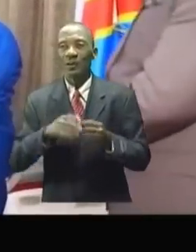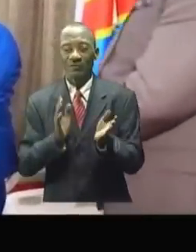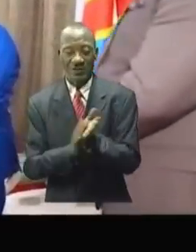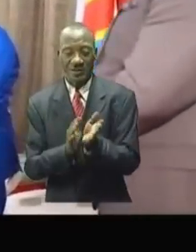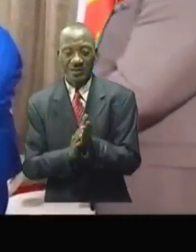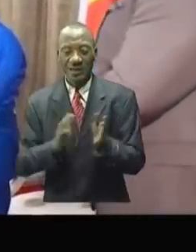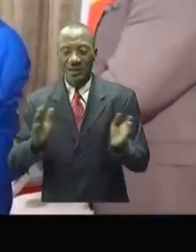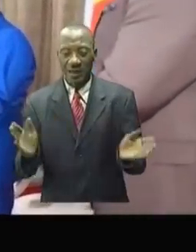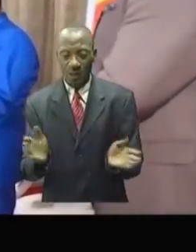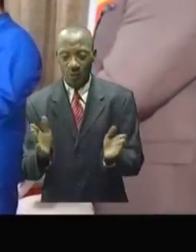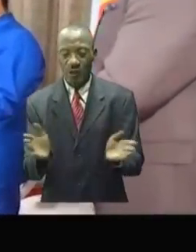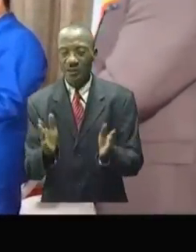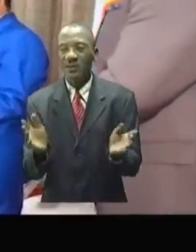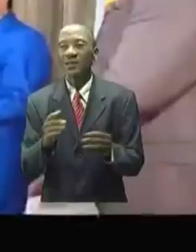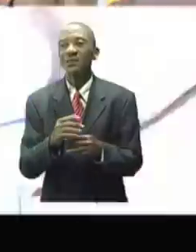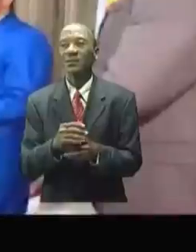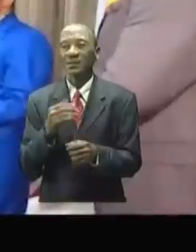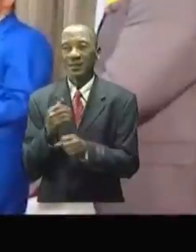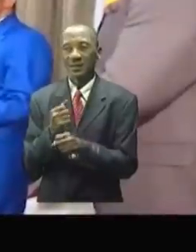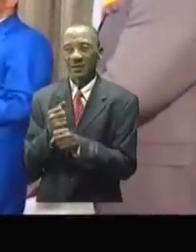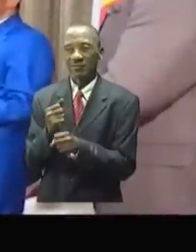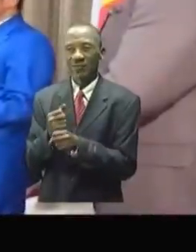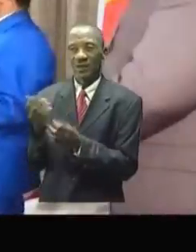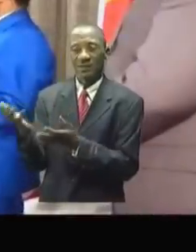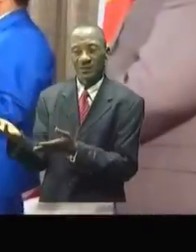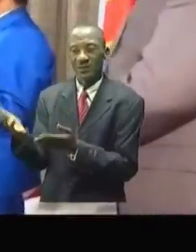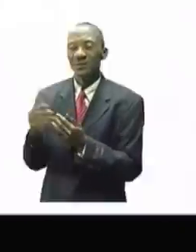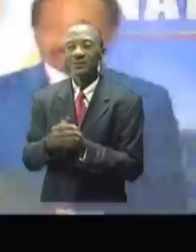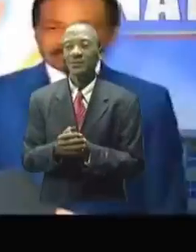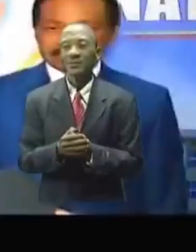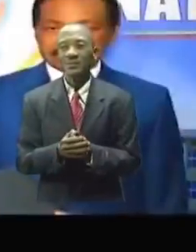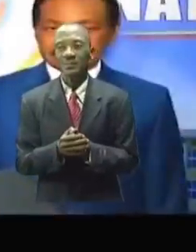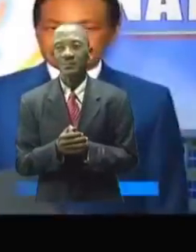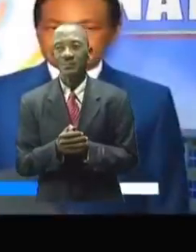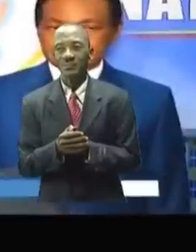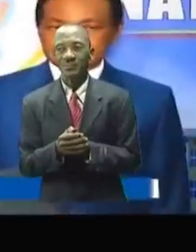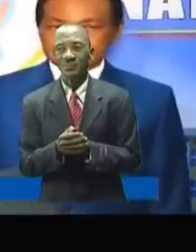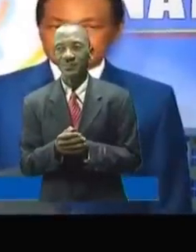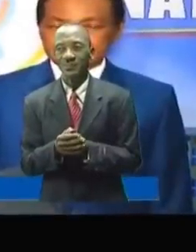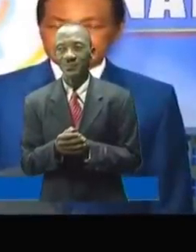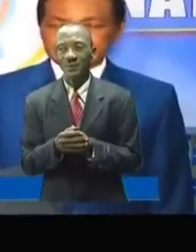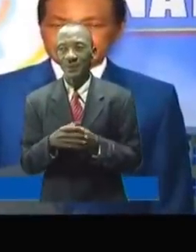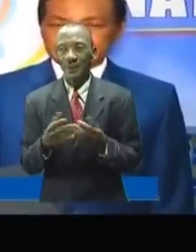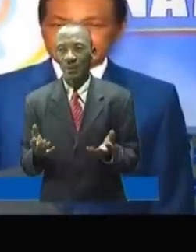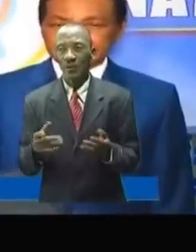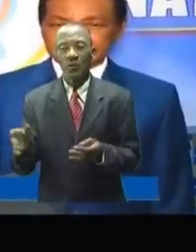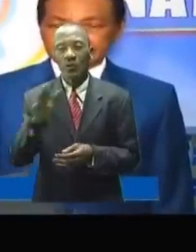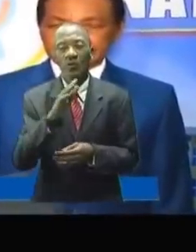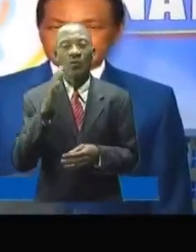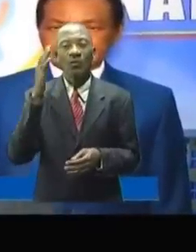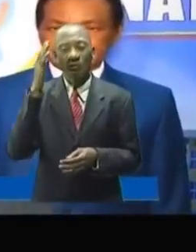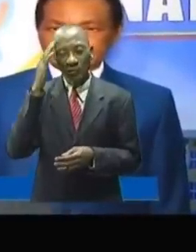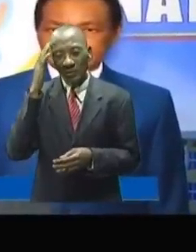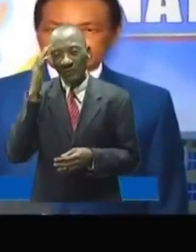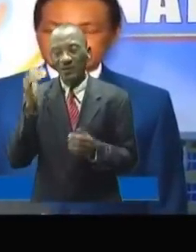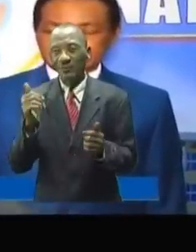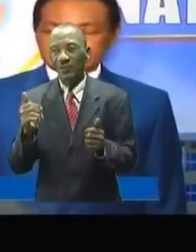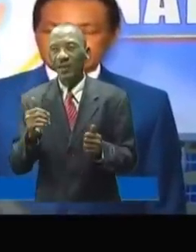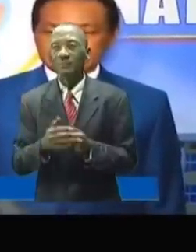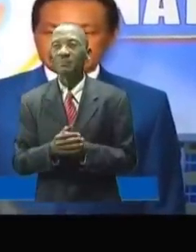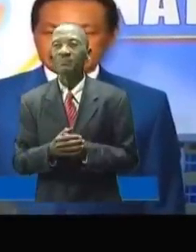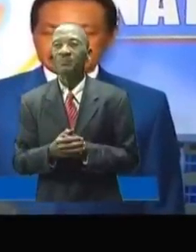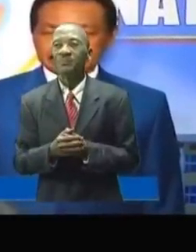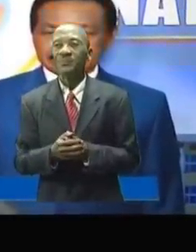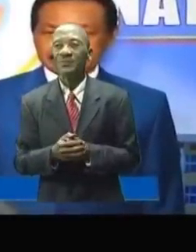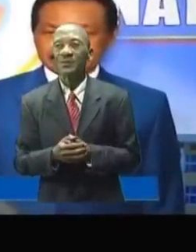l'article 84 de la loi sur les finances publiques, l'OFIP en sigle. Il s'agit d'un projet de loi portant reddition des comptes pour